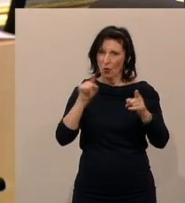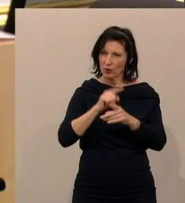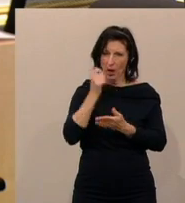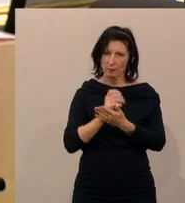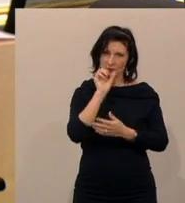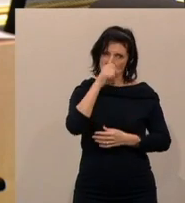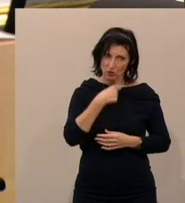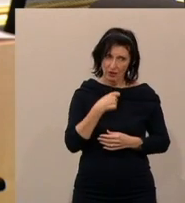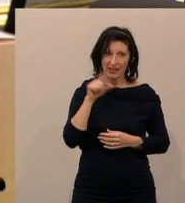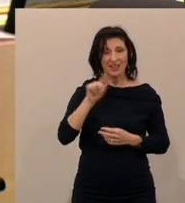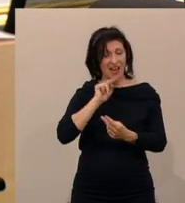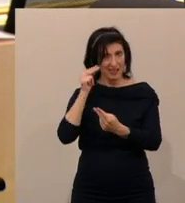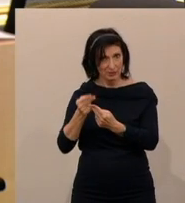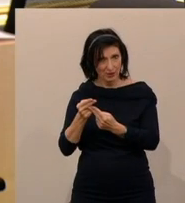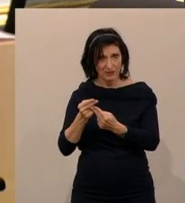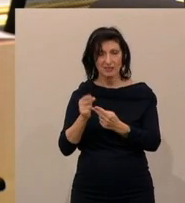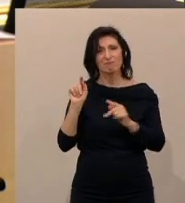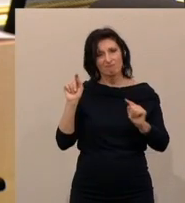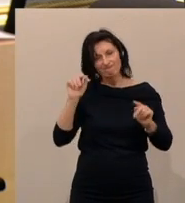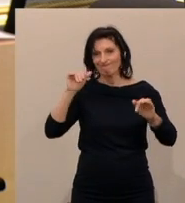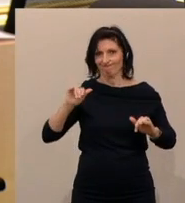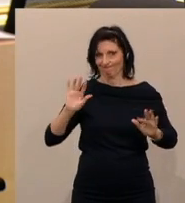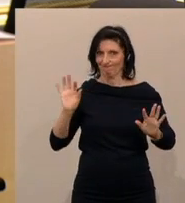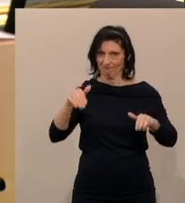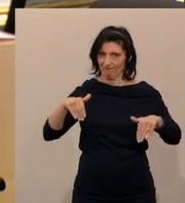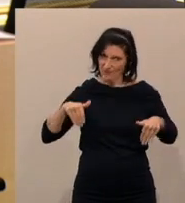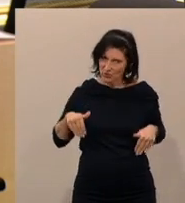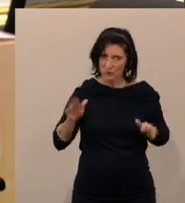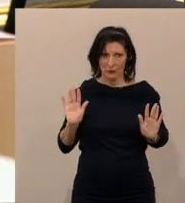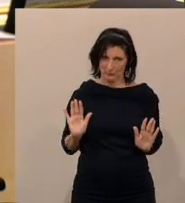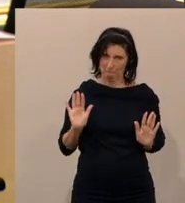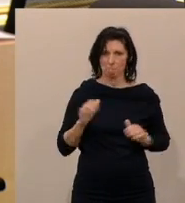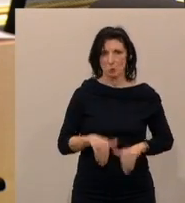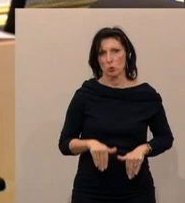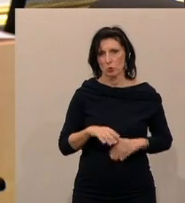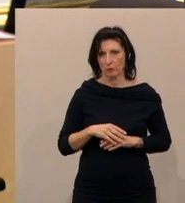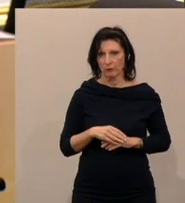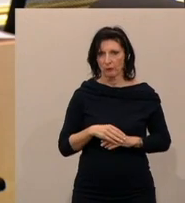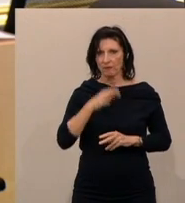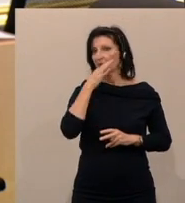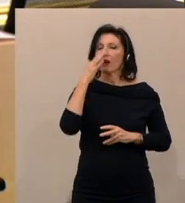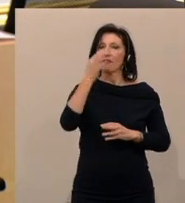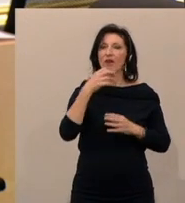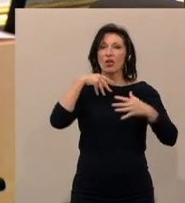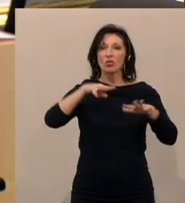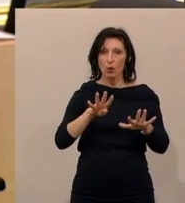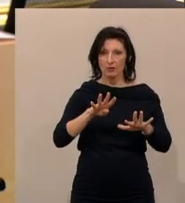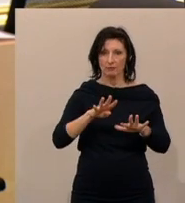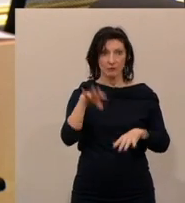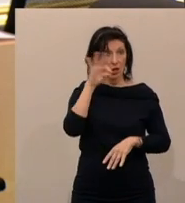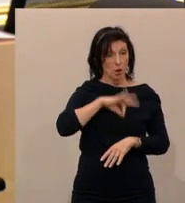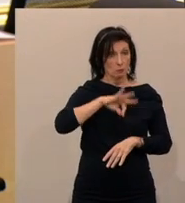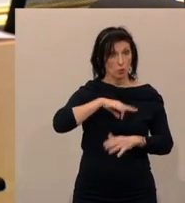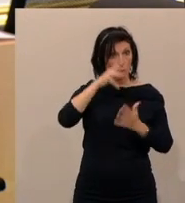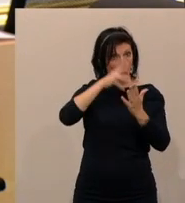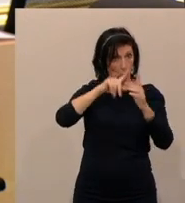Amtsverschwiegenheit muss von einer Beantwortung dieser Fragen Abstand genommen werden. Zur Frage 19. Neben dem